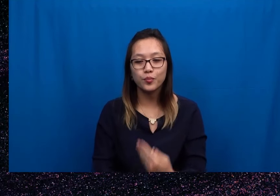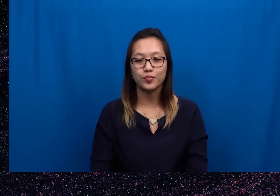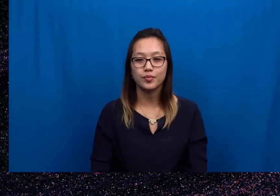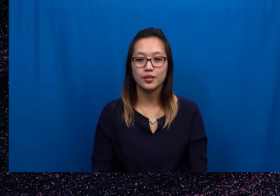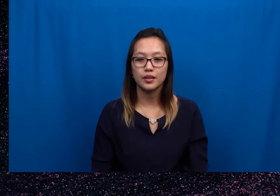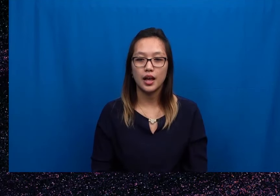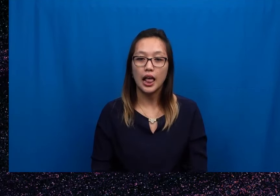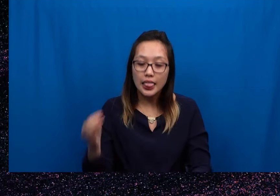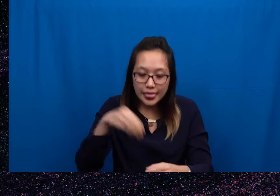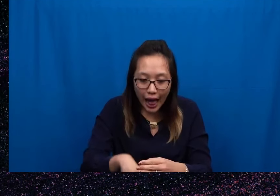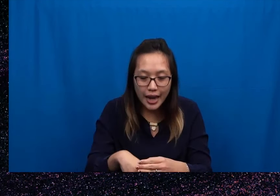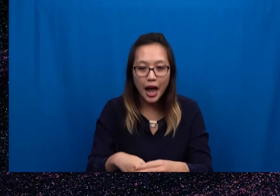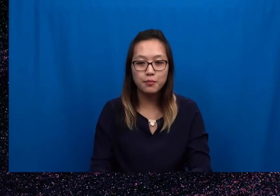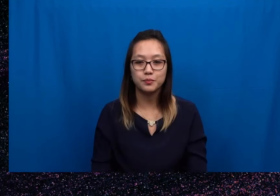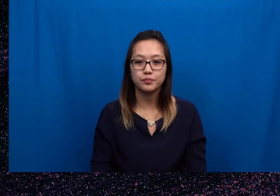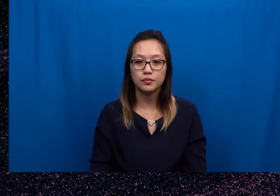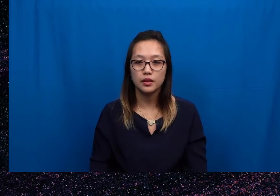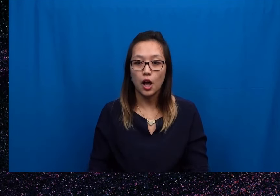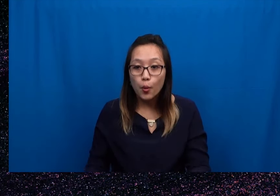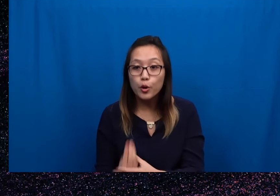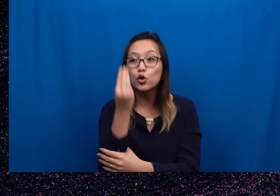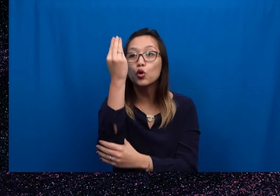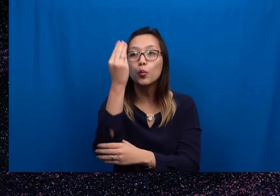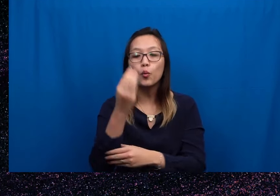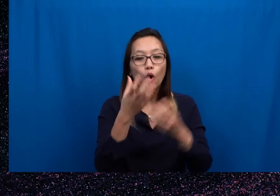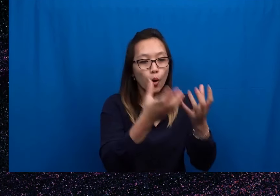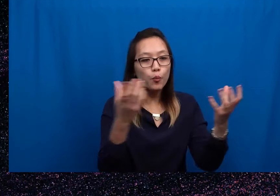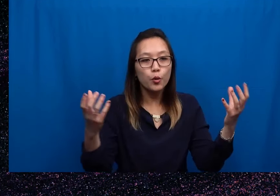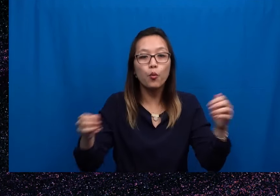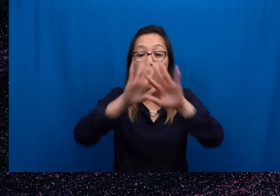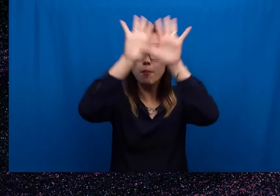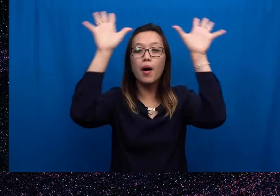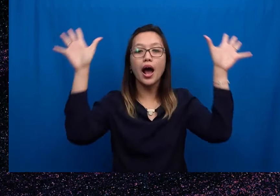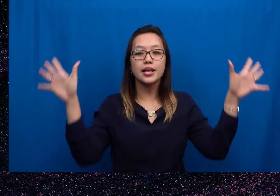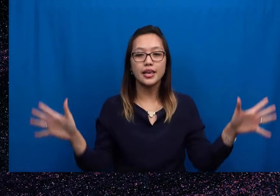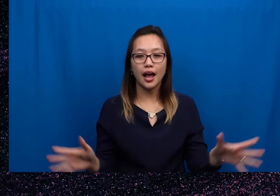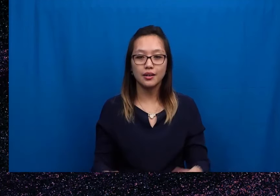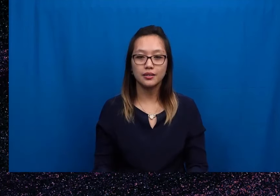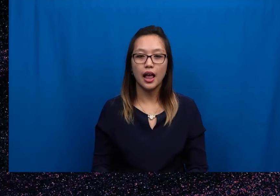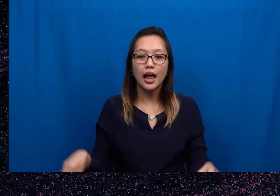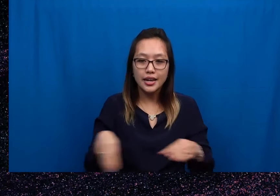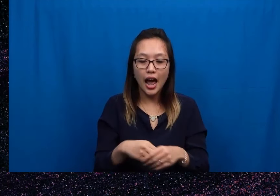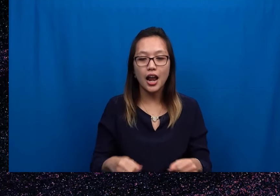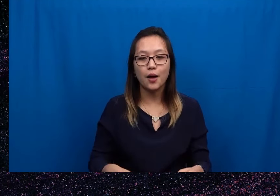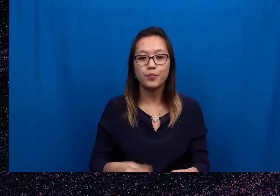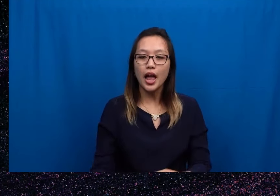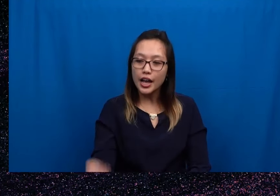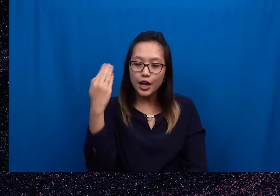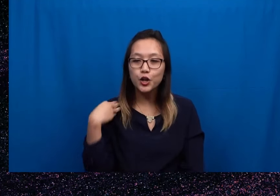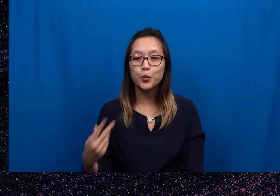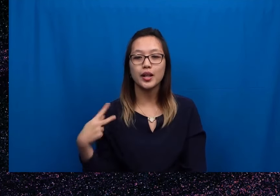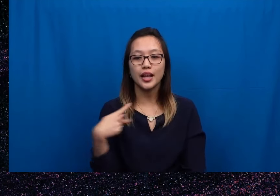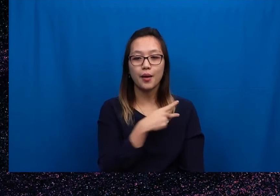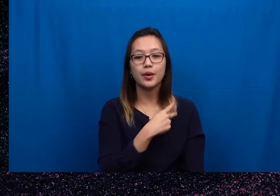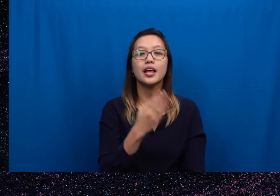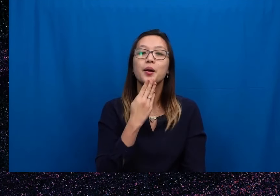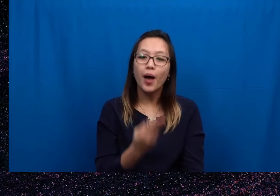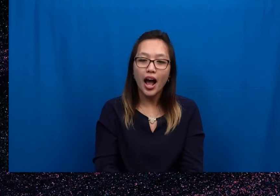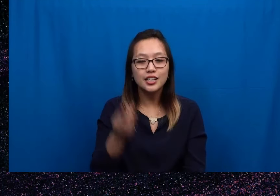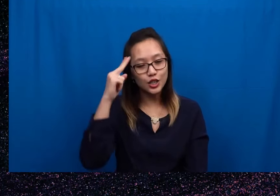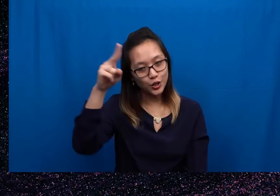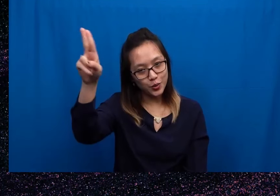supaya bertumbuh dan berbuah lebat bagi kemuliaan nama-Mu Tuhan melalui kehidupan kami. Terima kasih Tuhan, terima